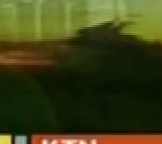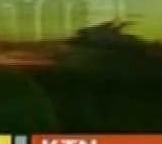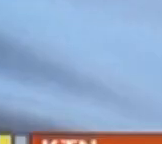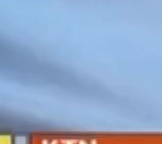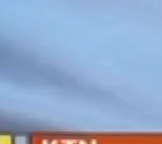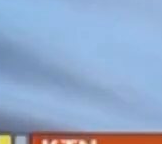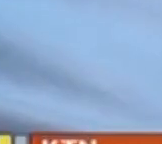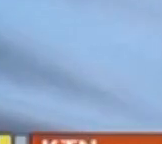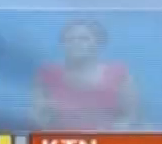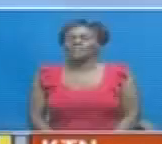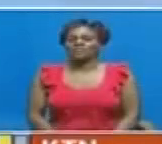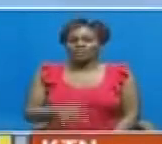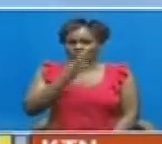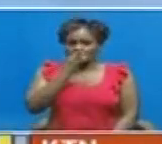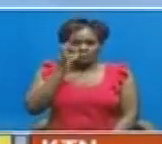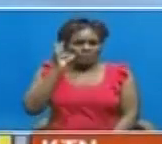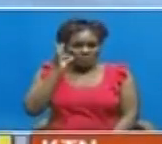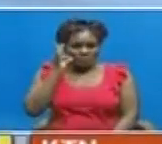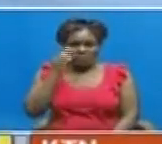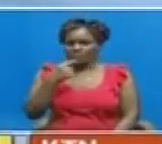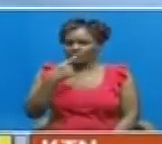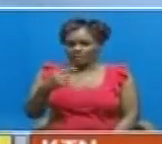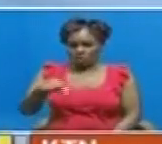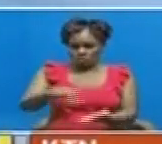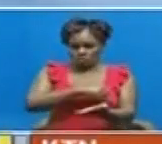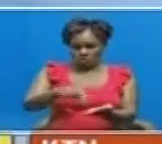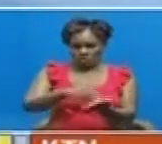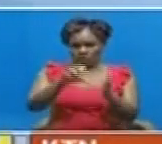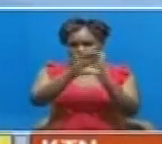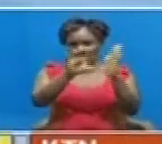على ران قران